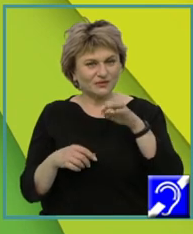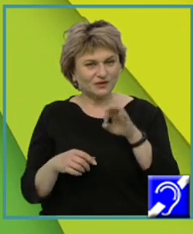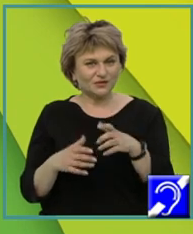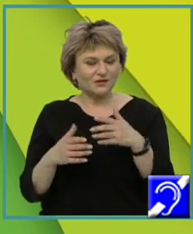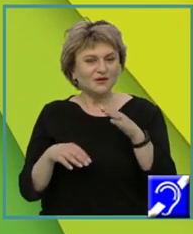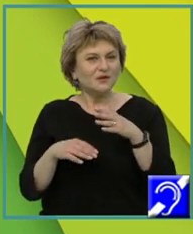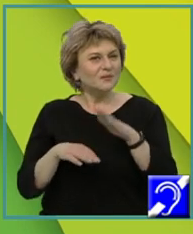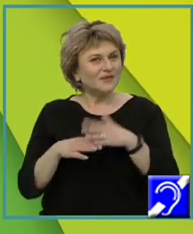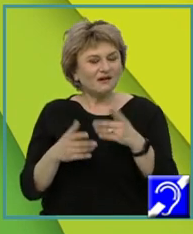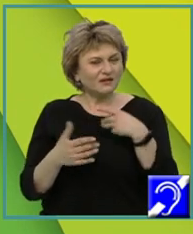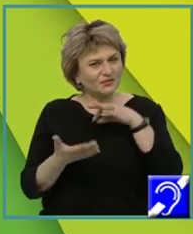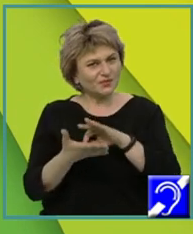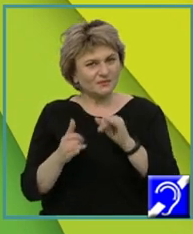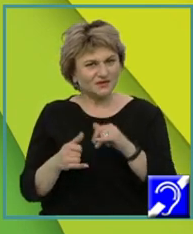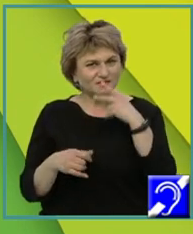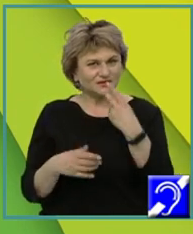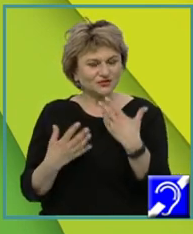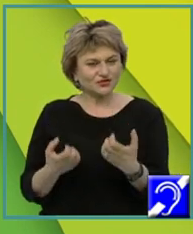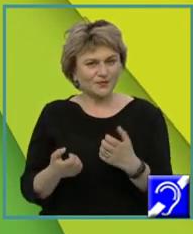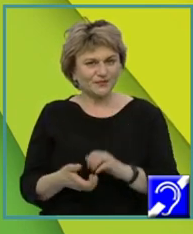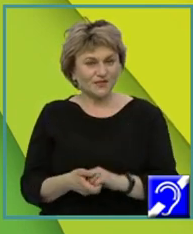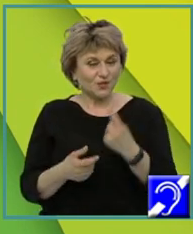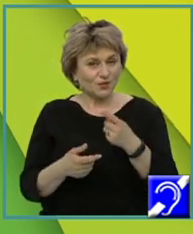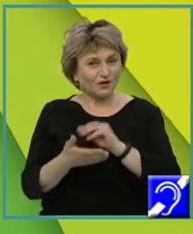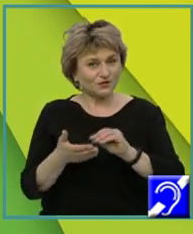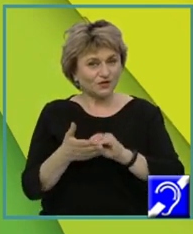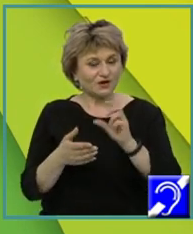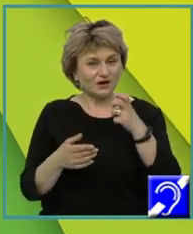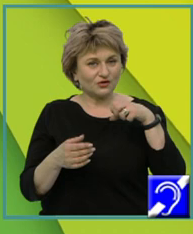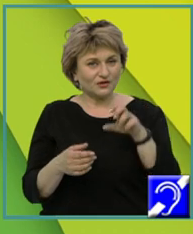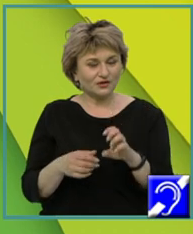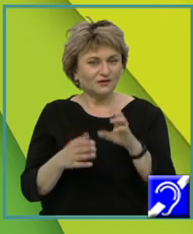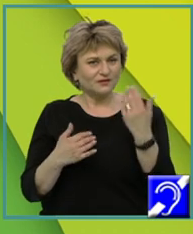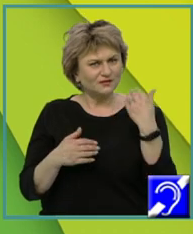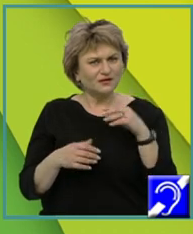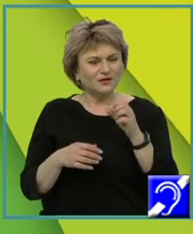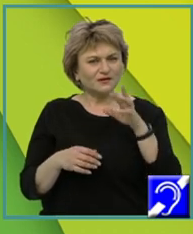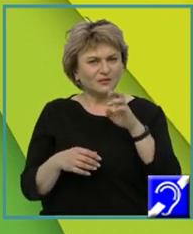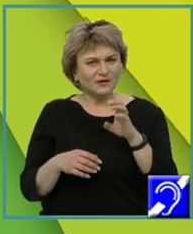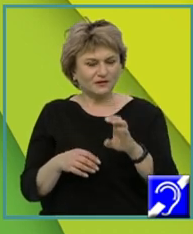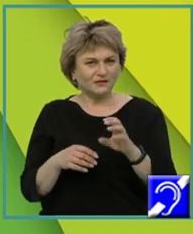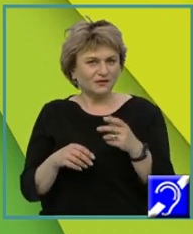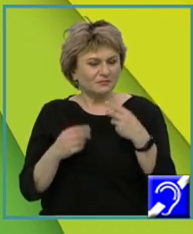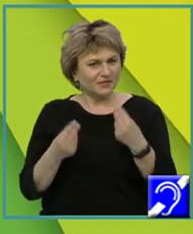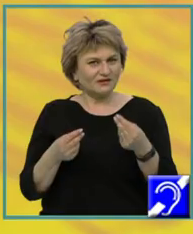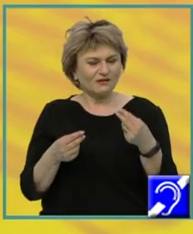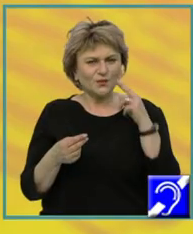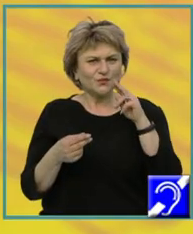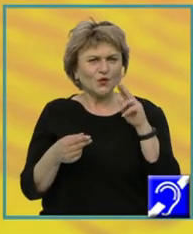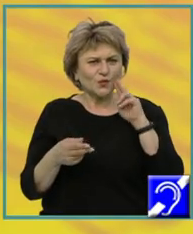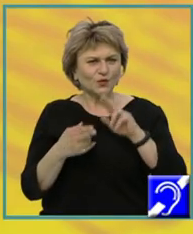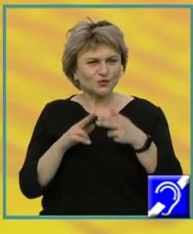îl propunem astăzi vizează un autor canonic al perioadei interbelice binecunoscutul Camil Petrescu